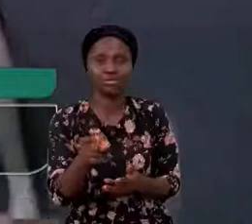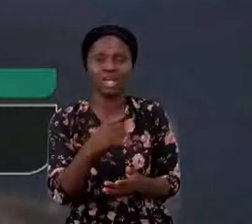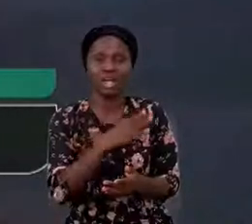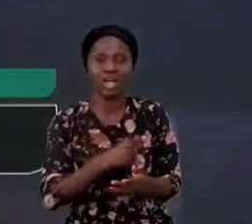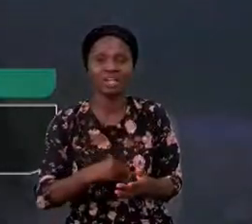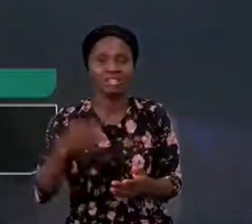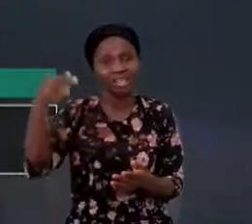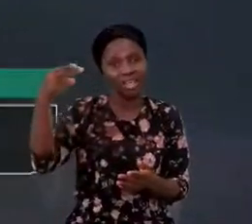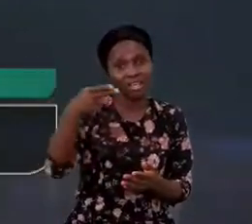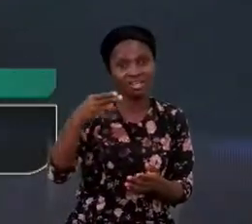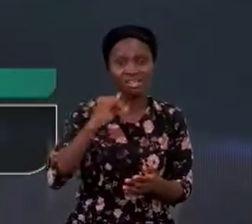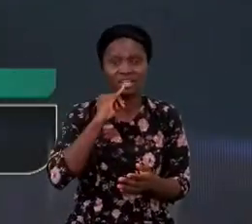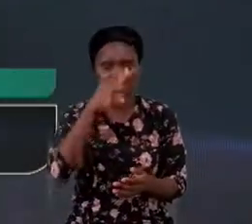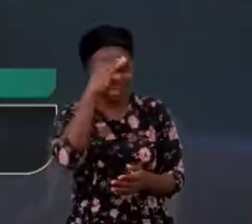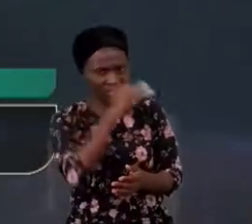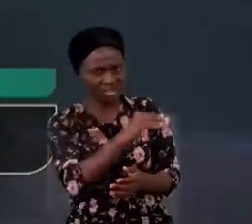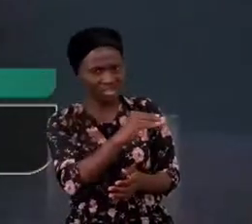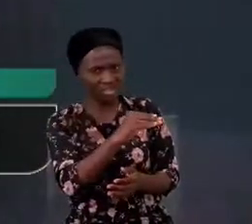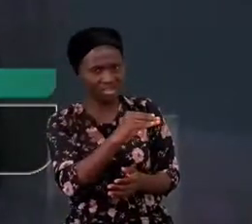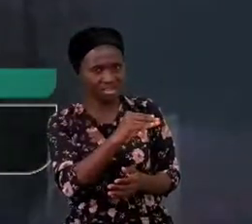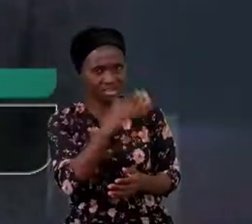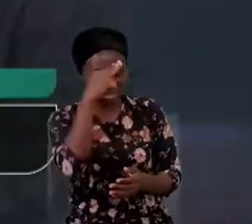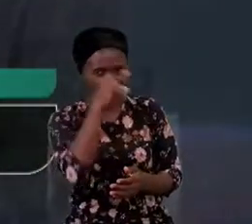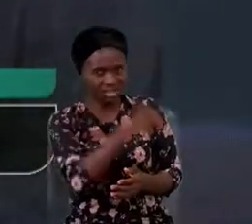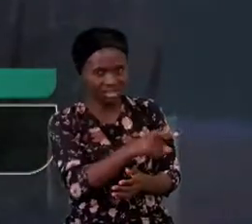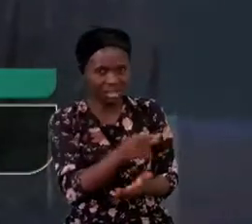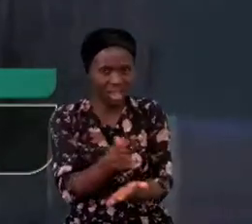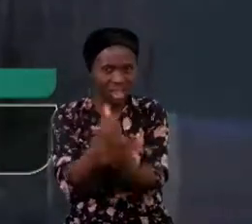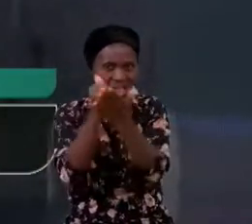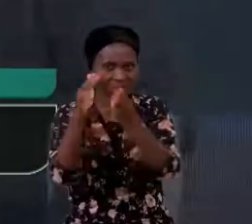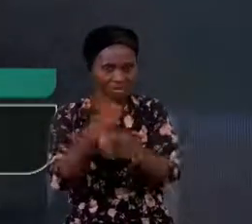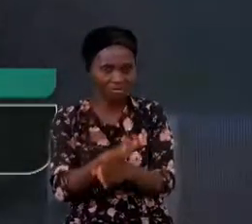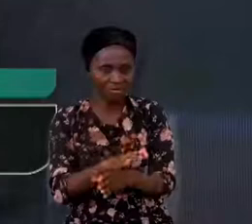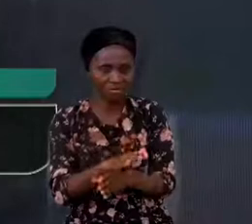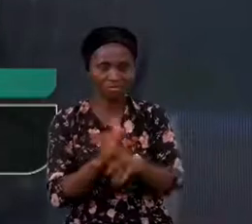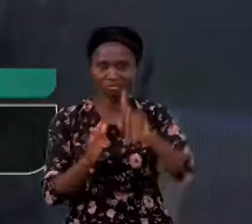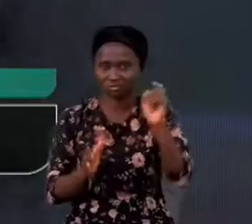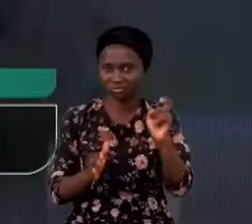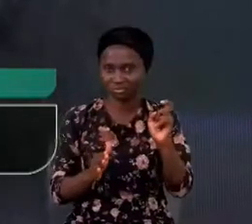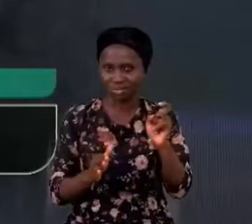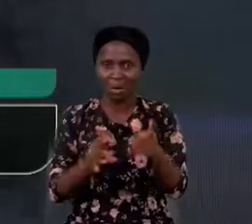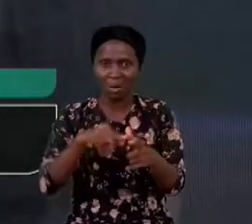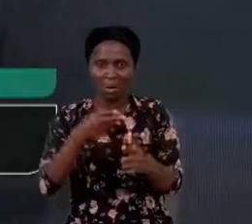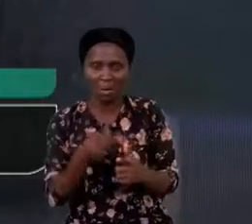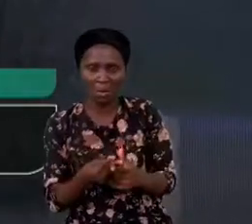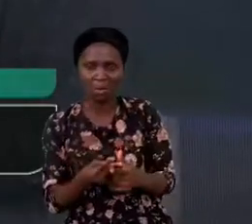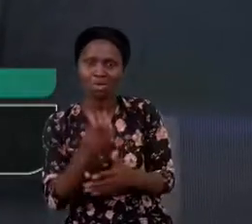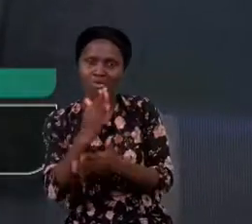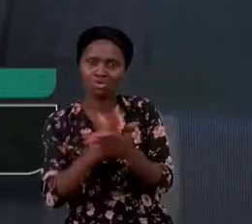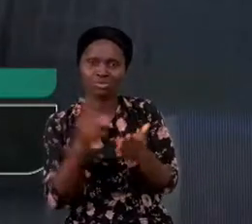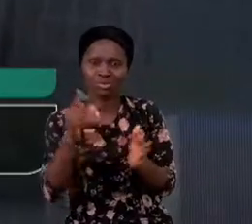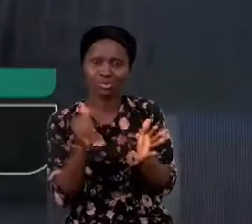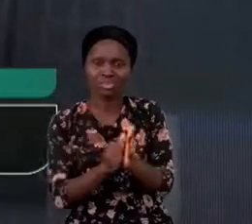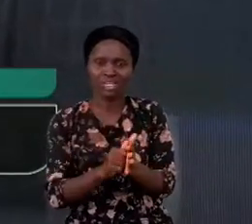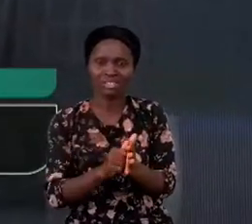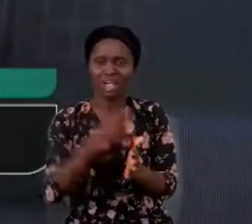faire quelque chose et atteindre là-bas, est-ce qu'il t'empêche d'aller là où tu